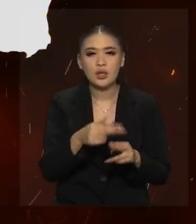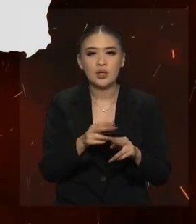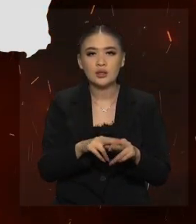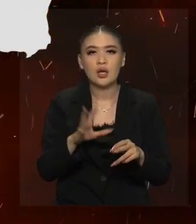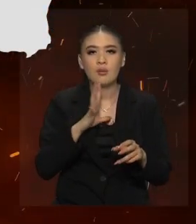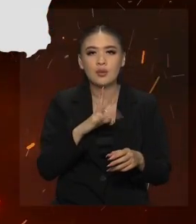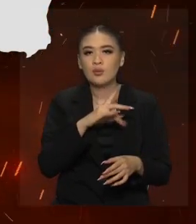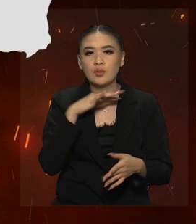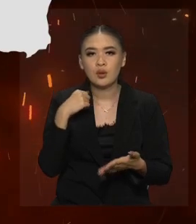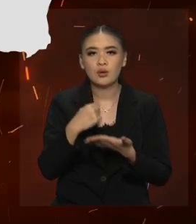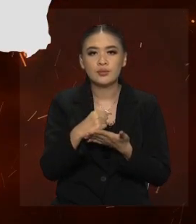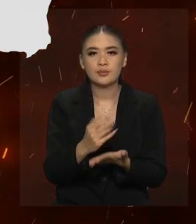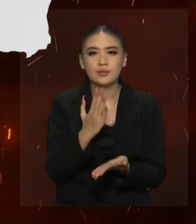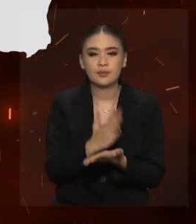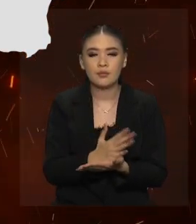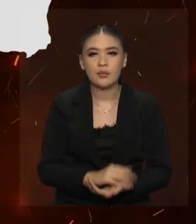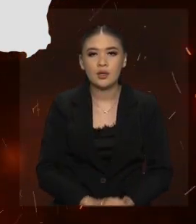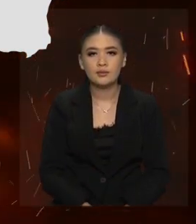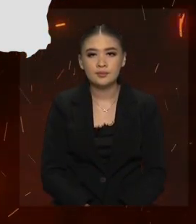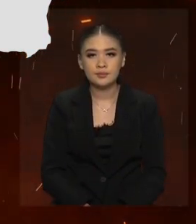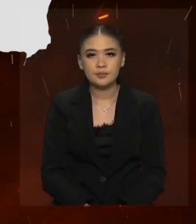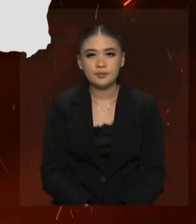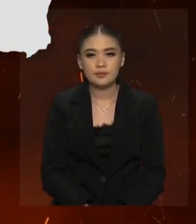көп тіркелген.